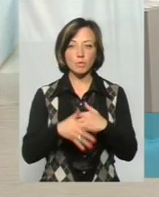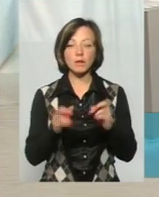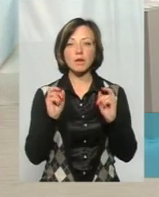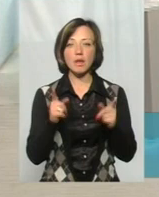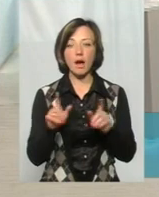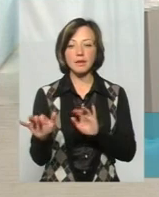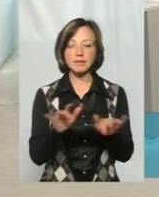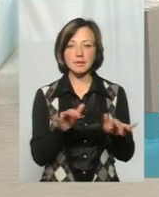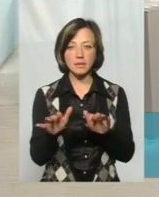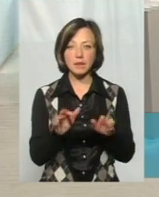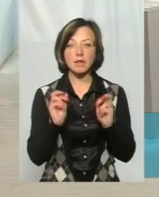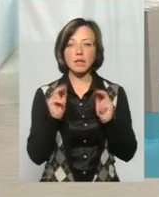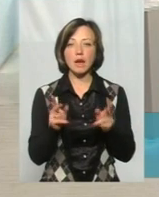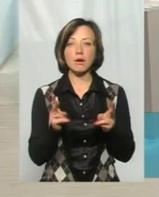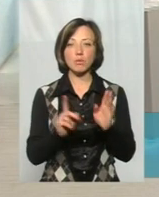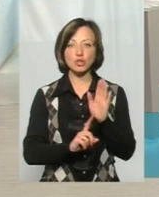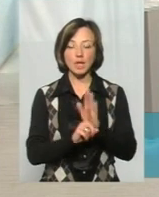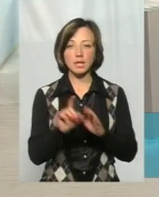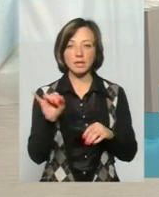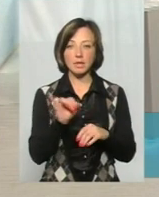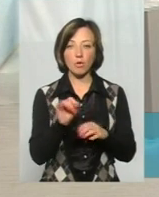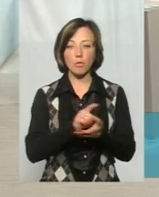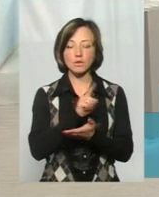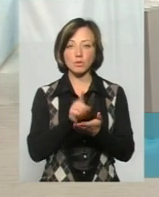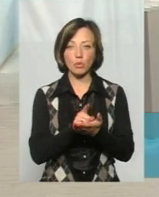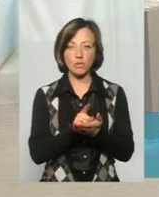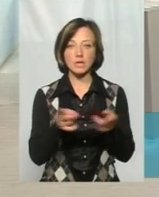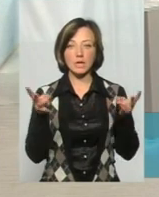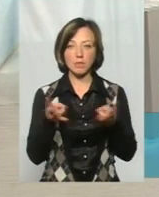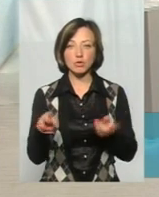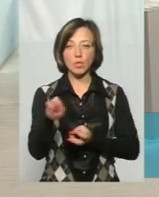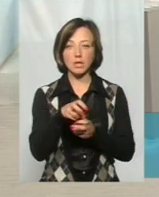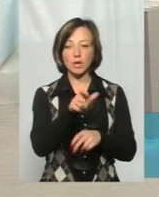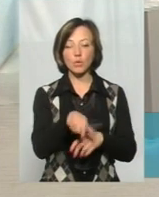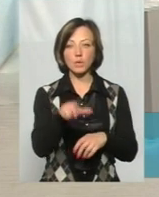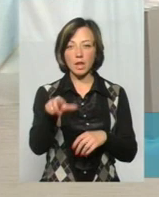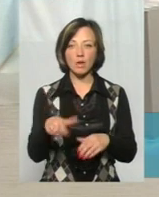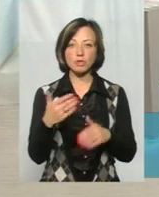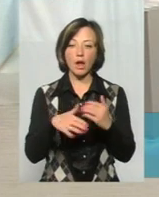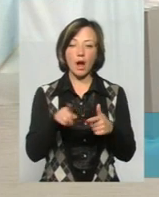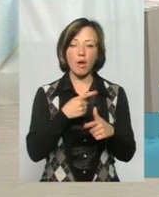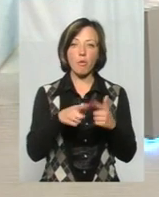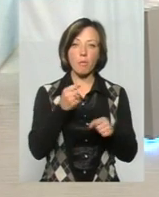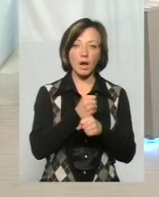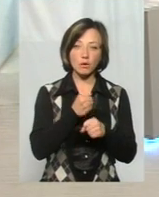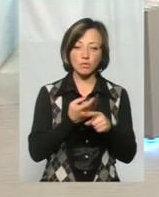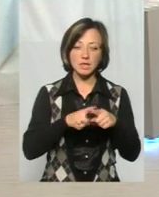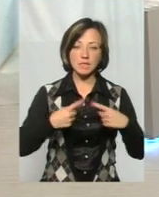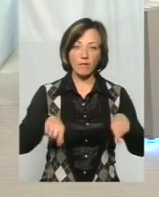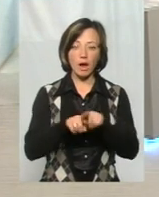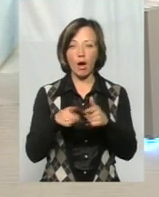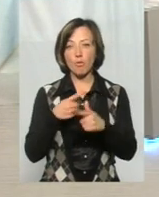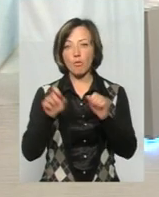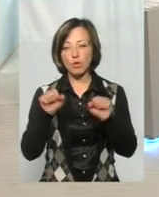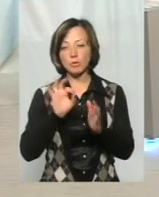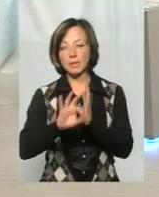як воно діє, як почати, і обов'язково тут треба шукати тих людей, які вже або працюють в цій сфері, або